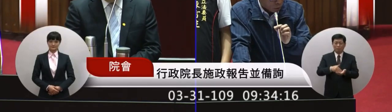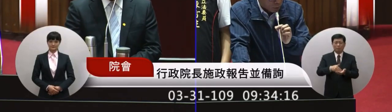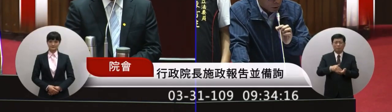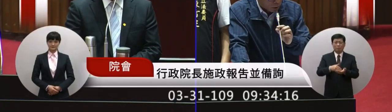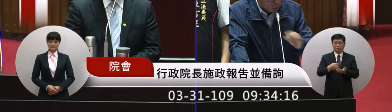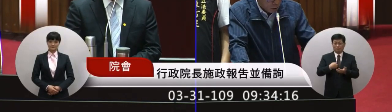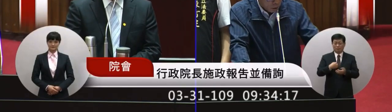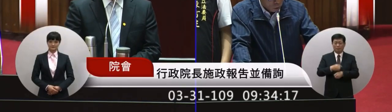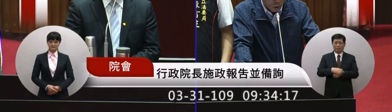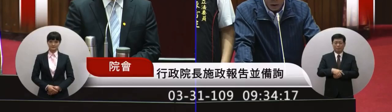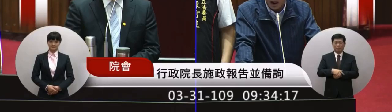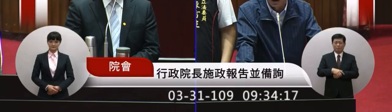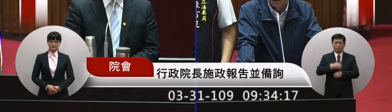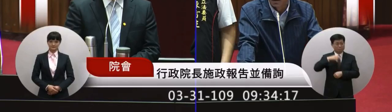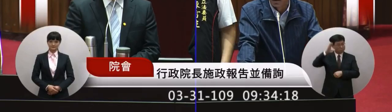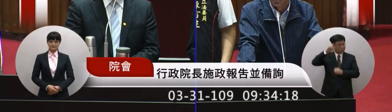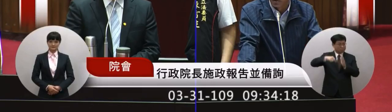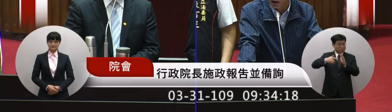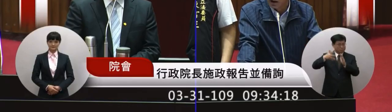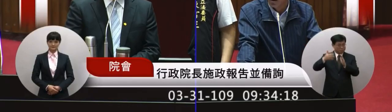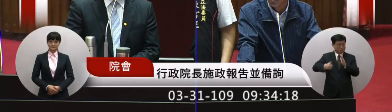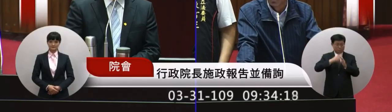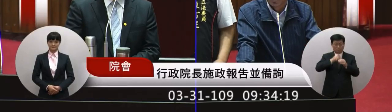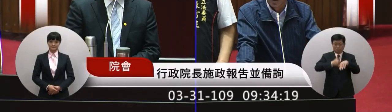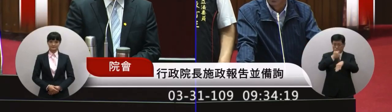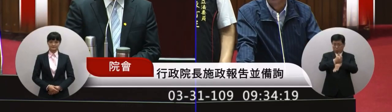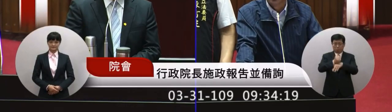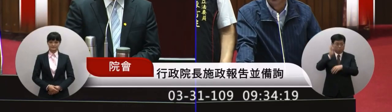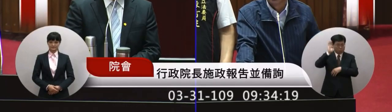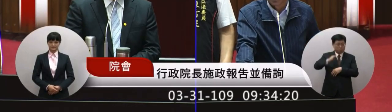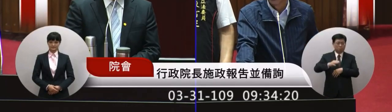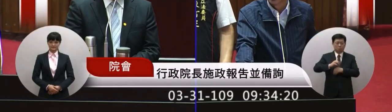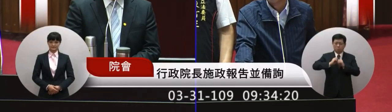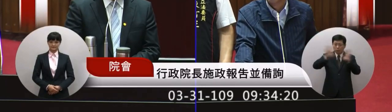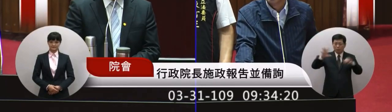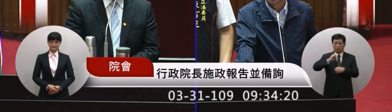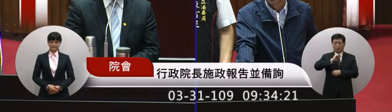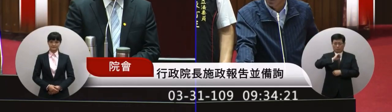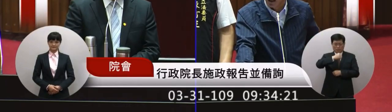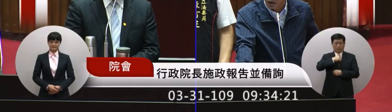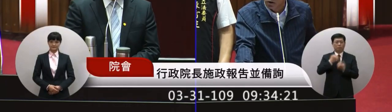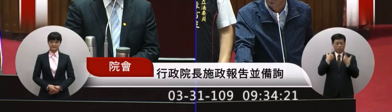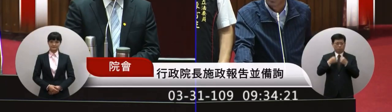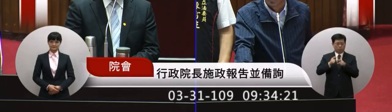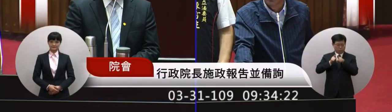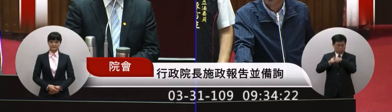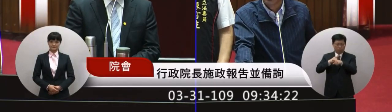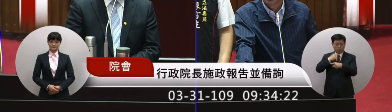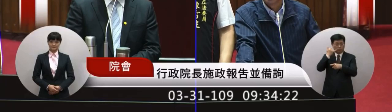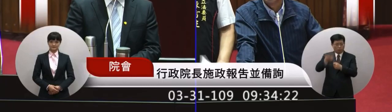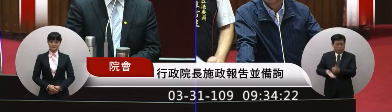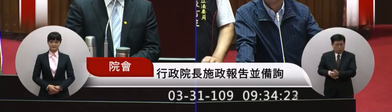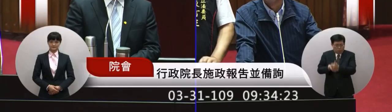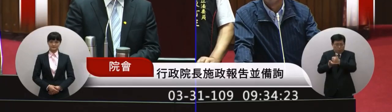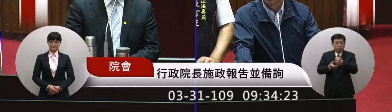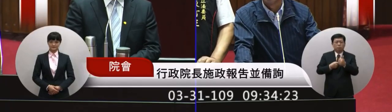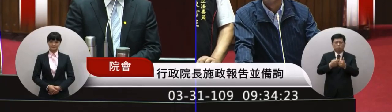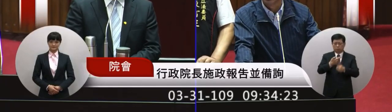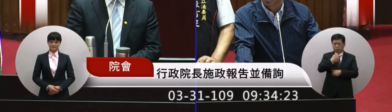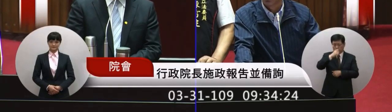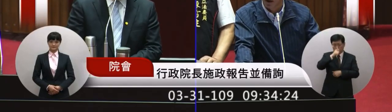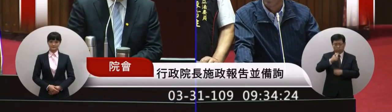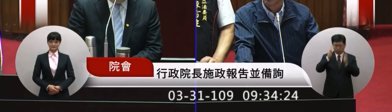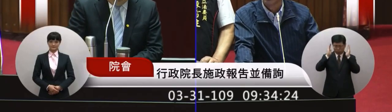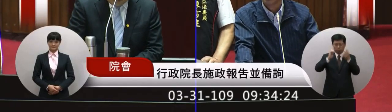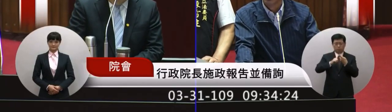终于在我们苏院长阻隔以后，喊出了台湾应该要向海致敬了，这个是一个非常